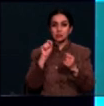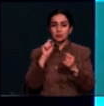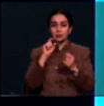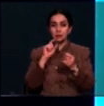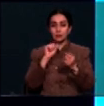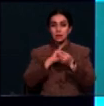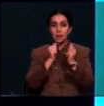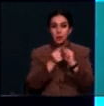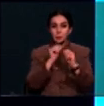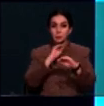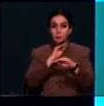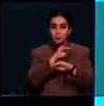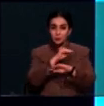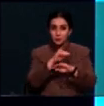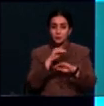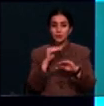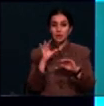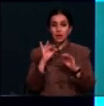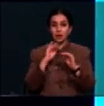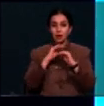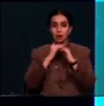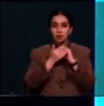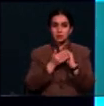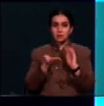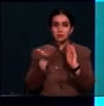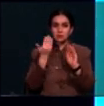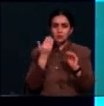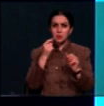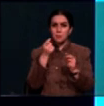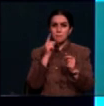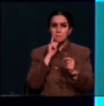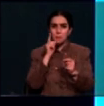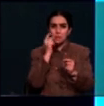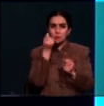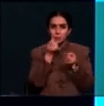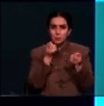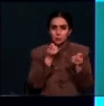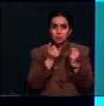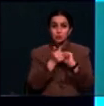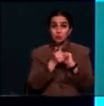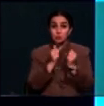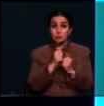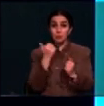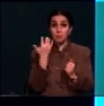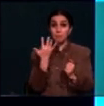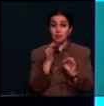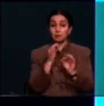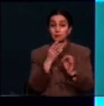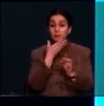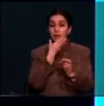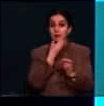посередине браслета возвышались, окружая какой-то старинный маленький зеленый камешек, 5